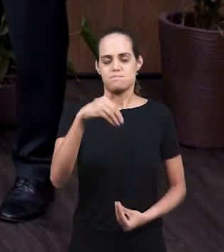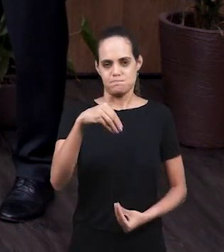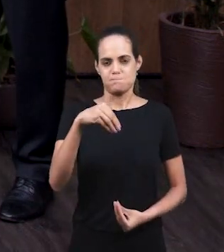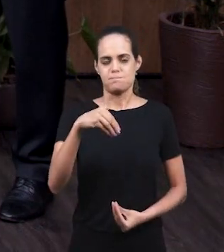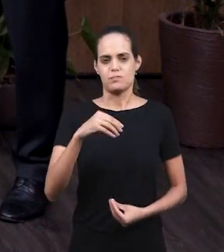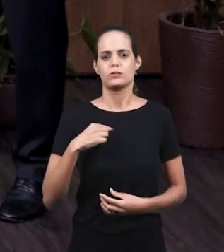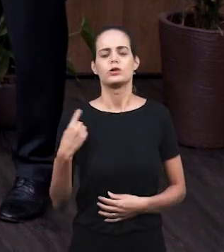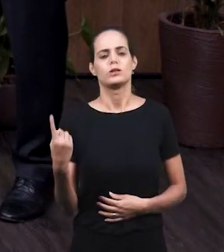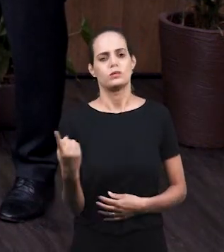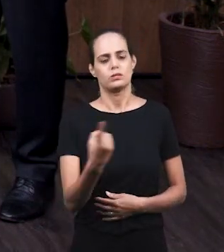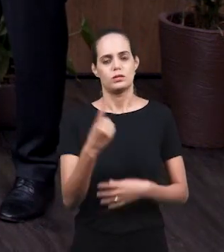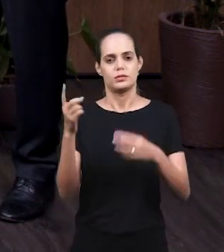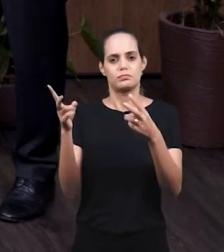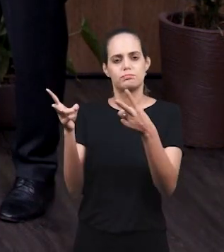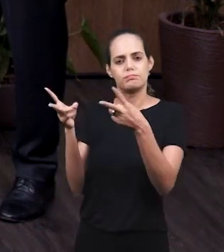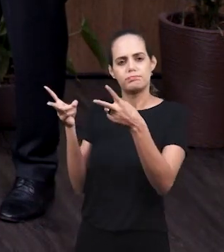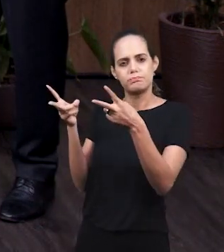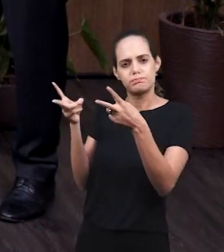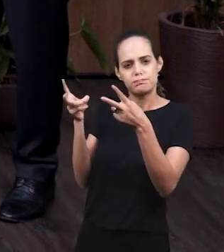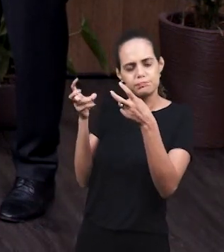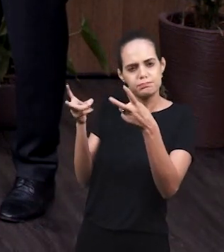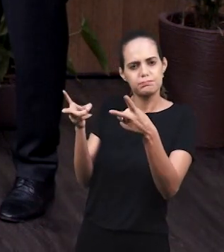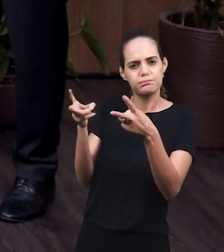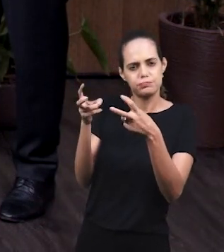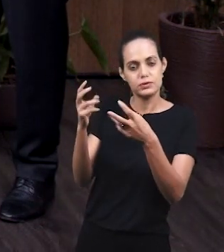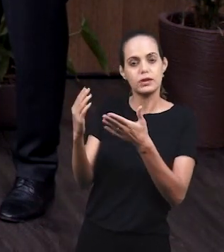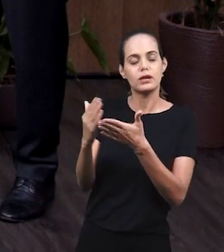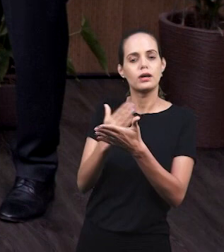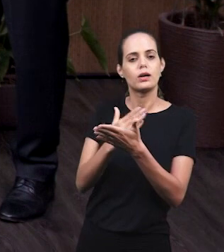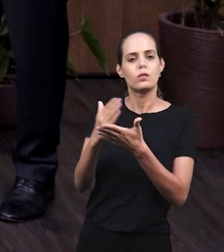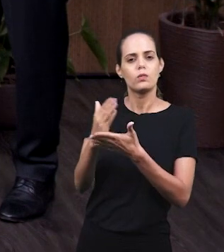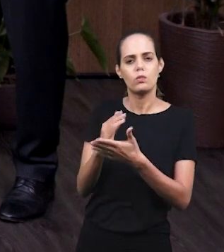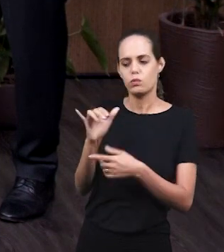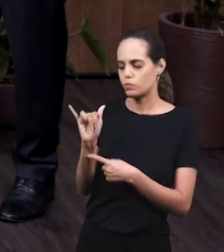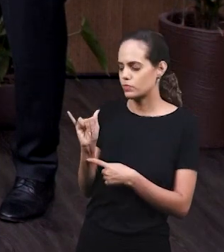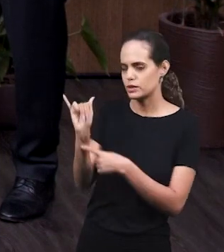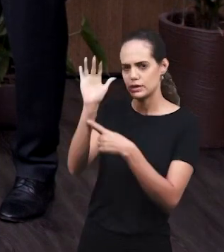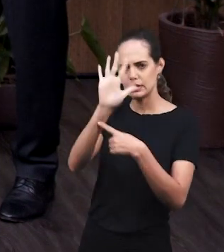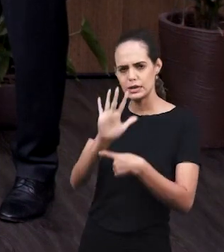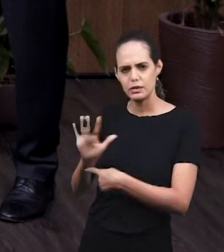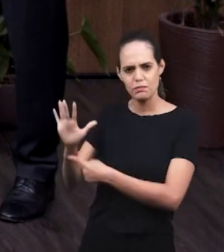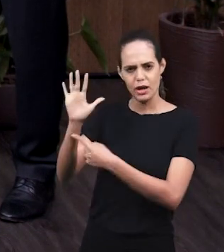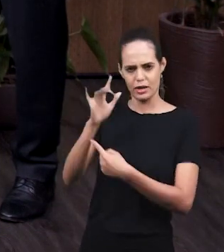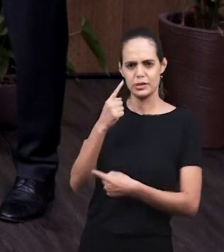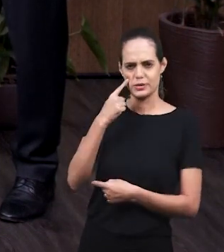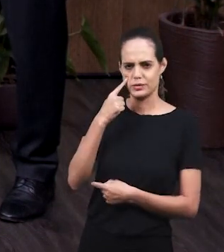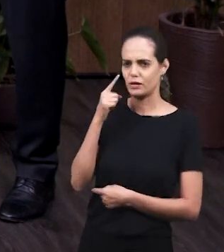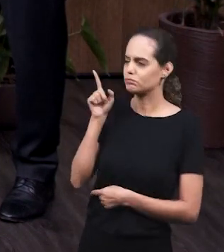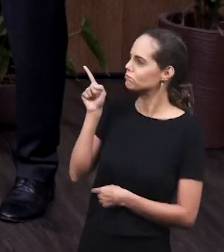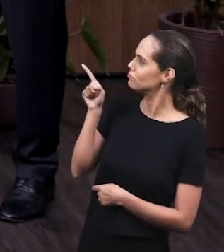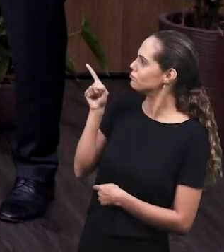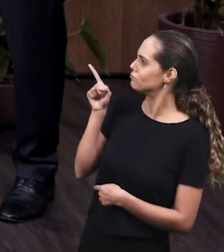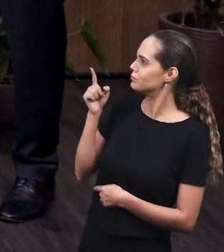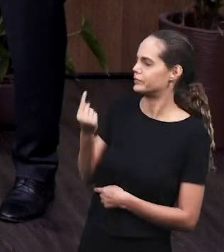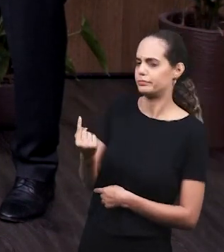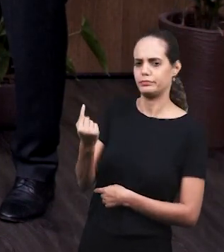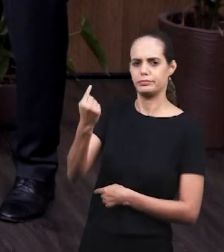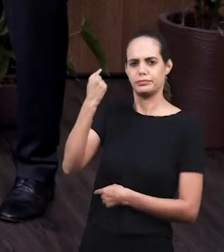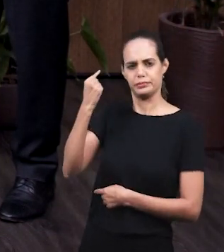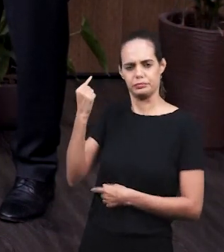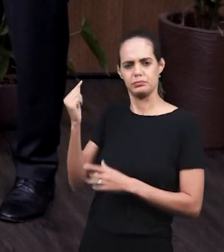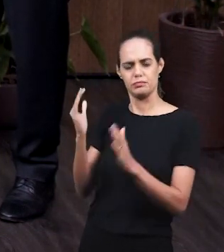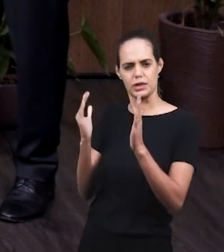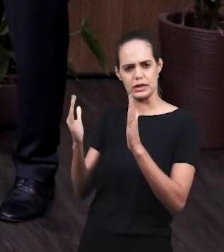voyons, Daniel, même quelques illustrations des puits de cette époque, comme il était